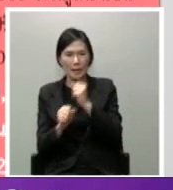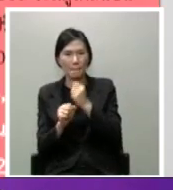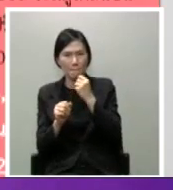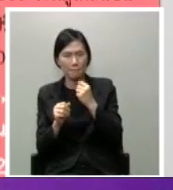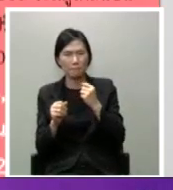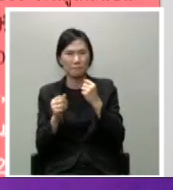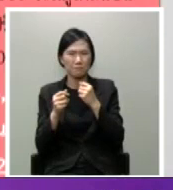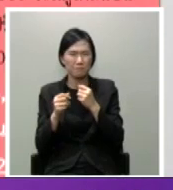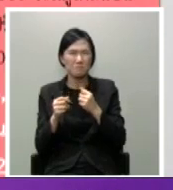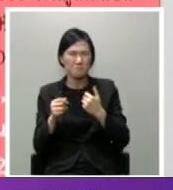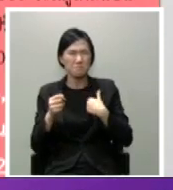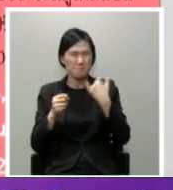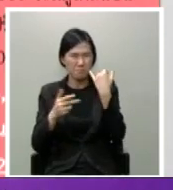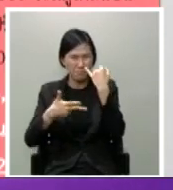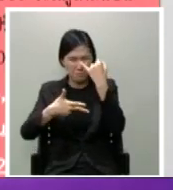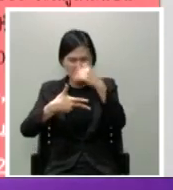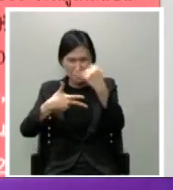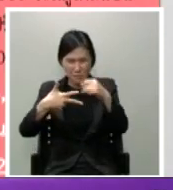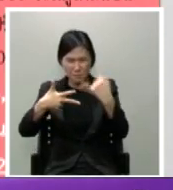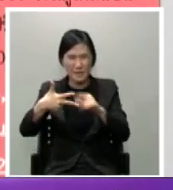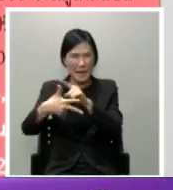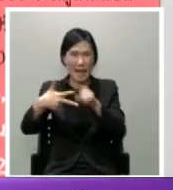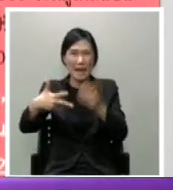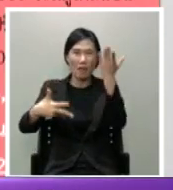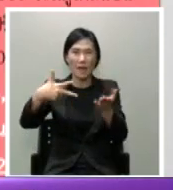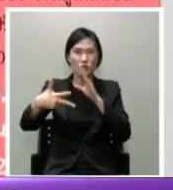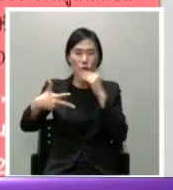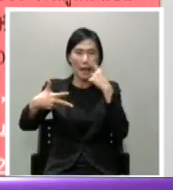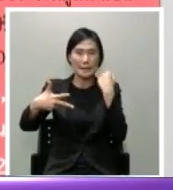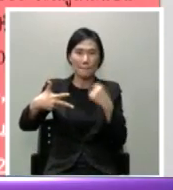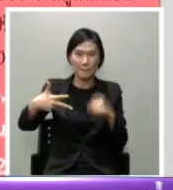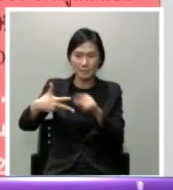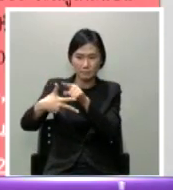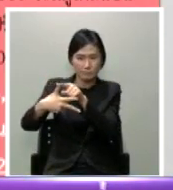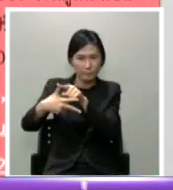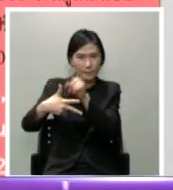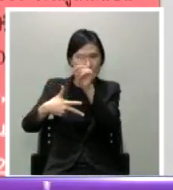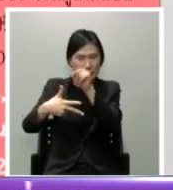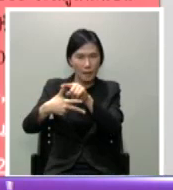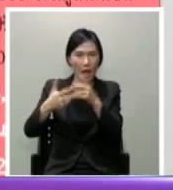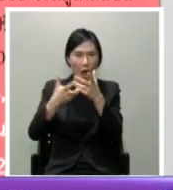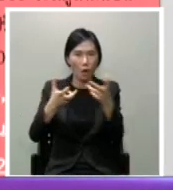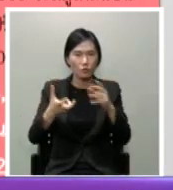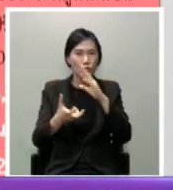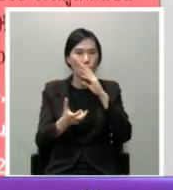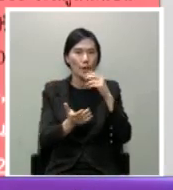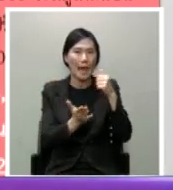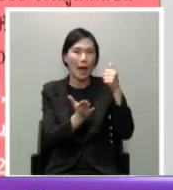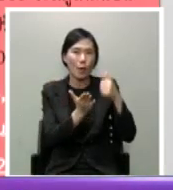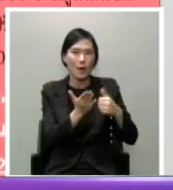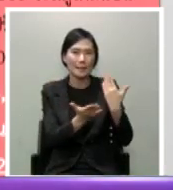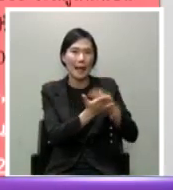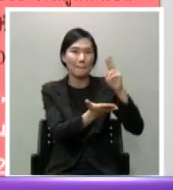ไอ้สิ่งต่อไปนี้3อย่างผู้ใดทำสิ่งใดสิ่งหนึ่งดังต่อไปนี้1เอาของหนีภาษีเข้ามาโดยไม่ยอมเสียภ